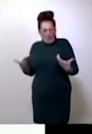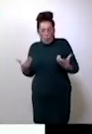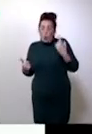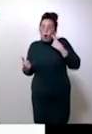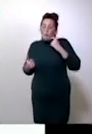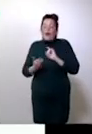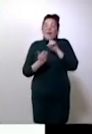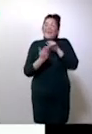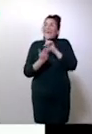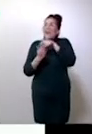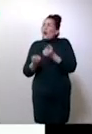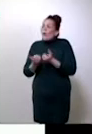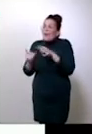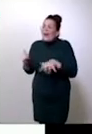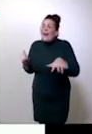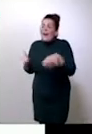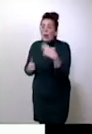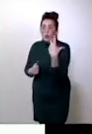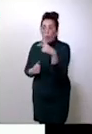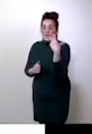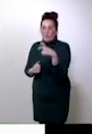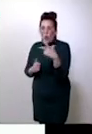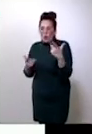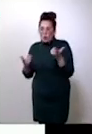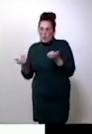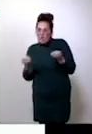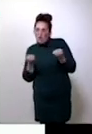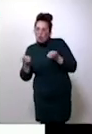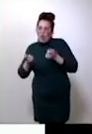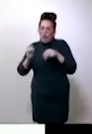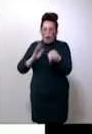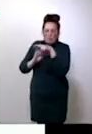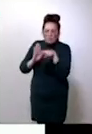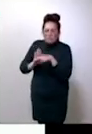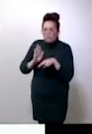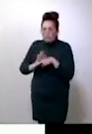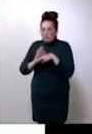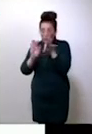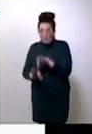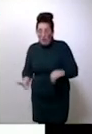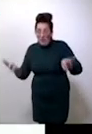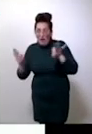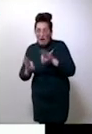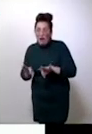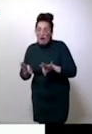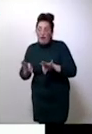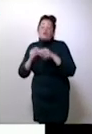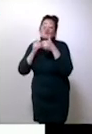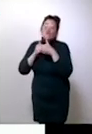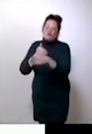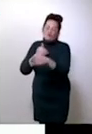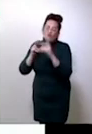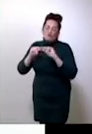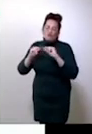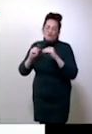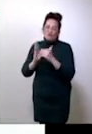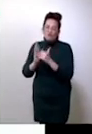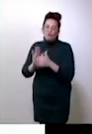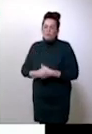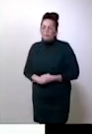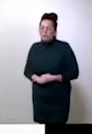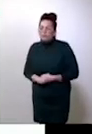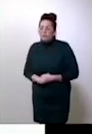hébergements en co-living. Ce n'est pas du tout régulier, etc., mais on en redira un mot aussi tout à l'heure dans les pistes. On remarque aussi une